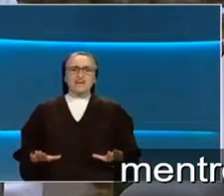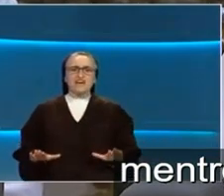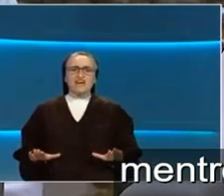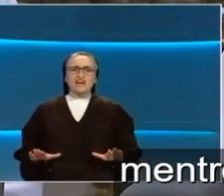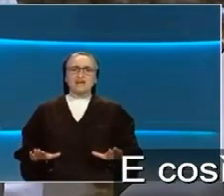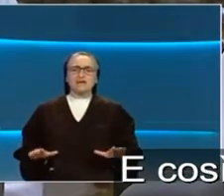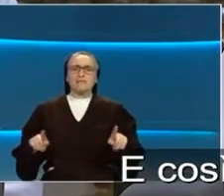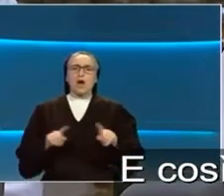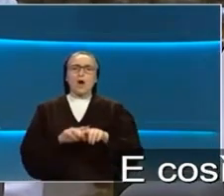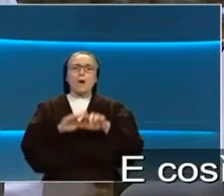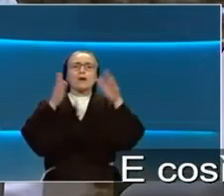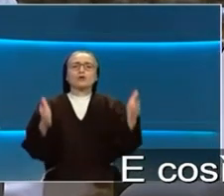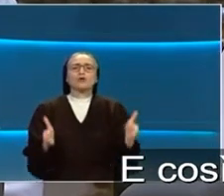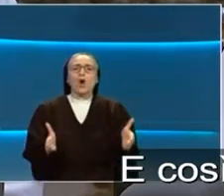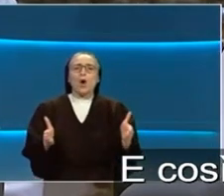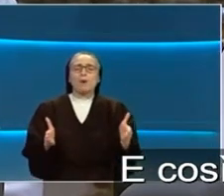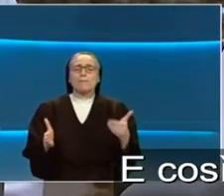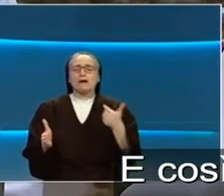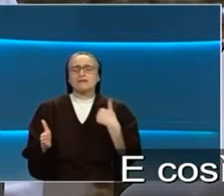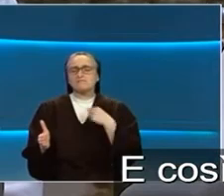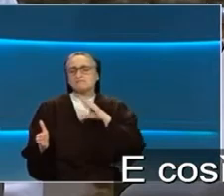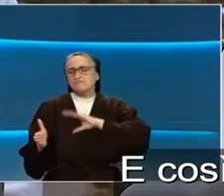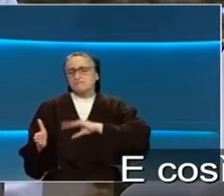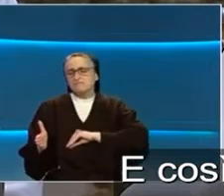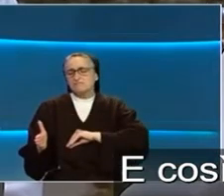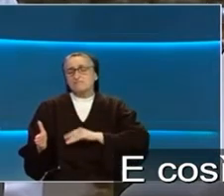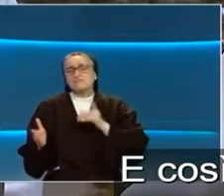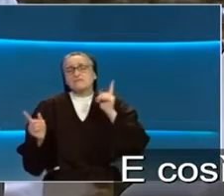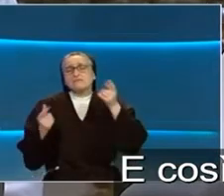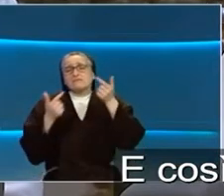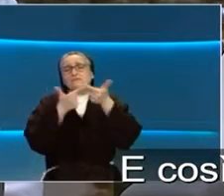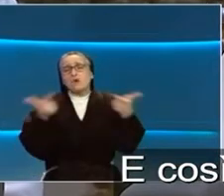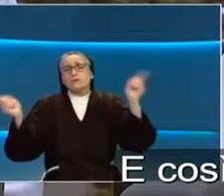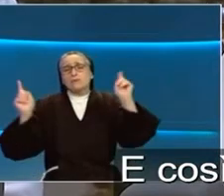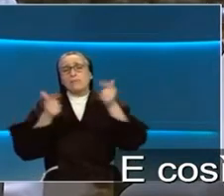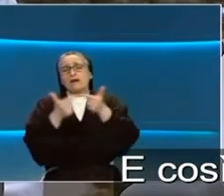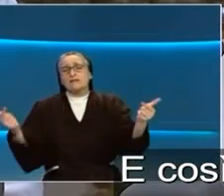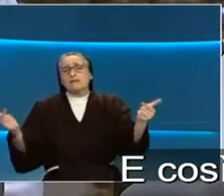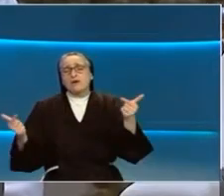결국 체념과 숙명이라는 무덤 앞에서 꼼짝하지 않고